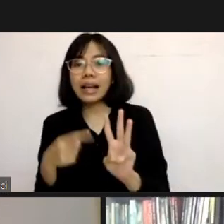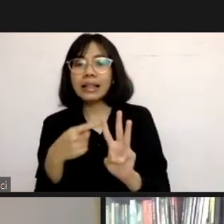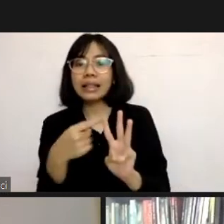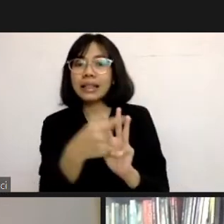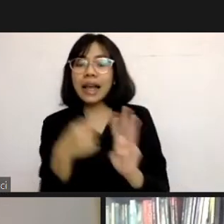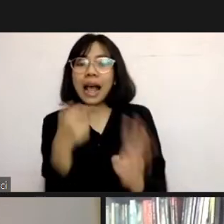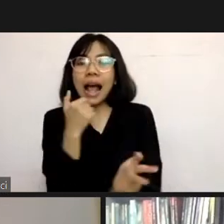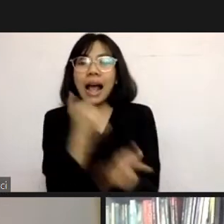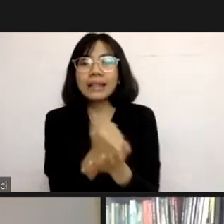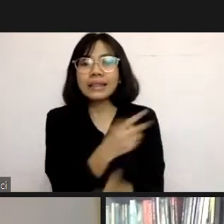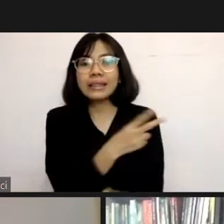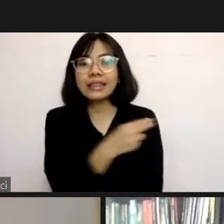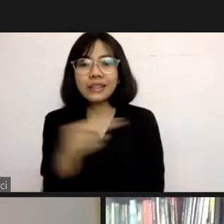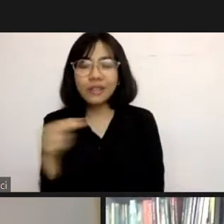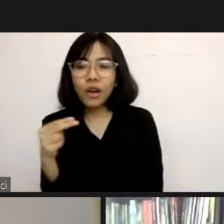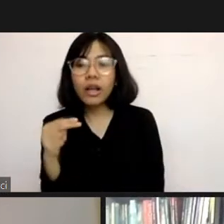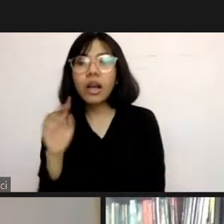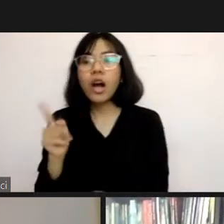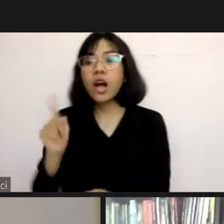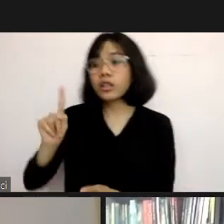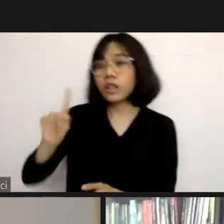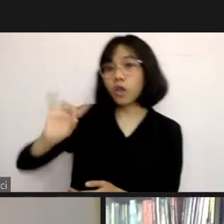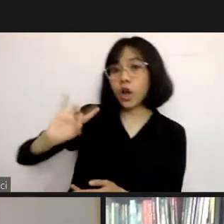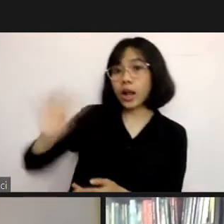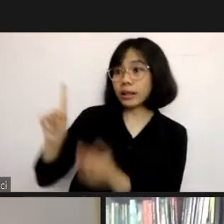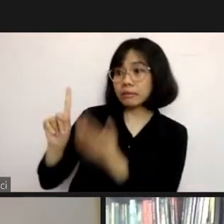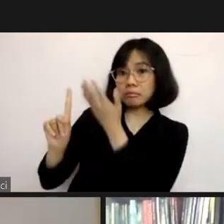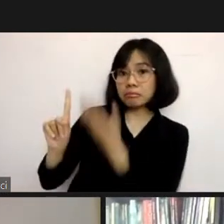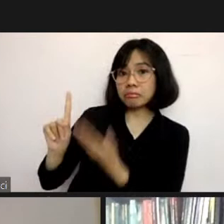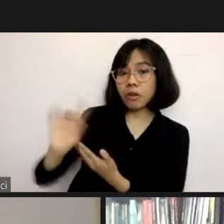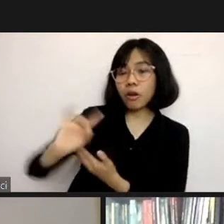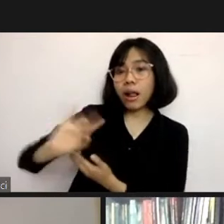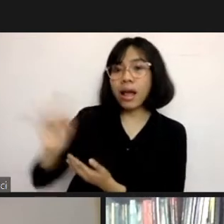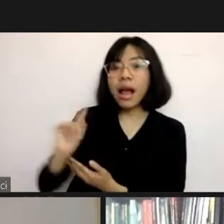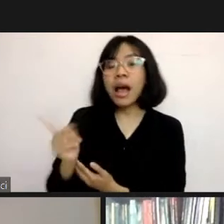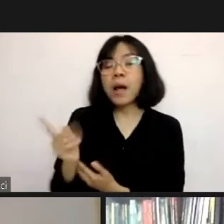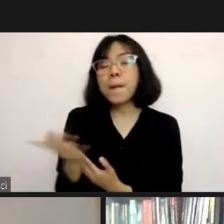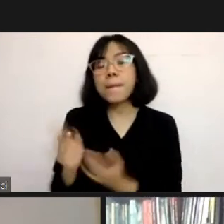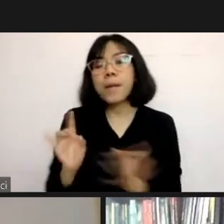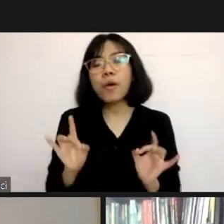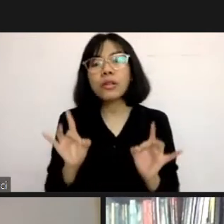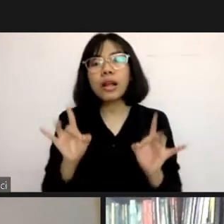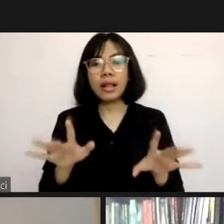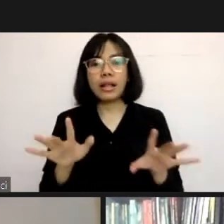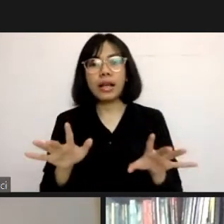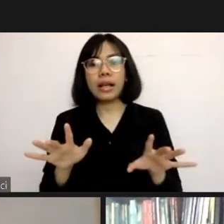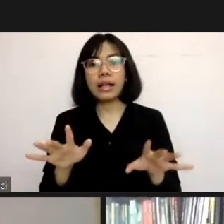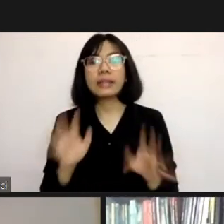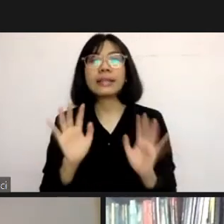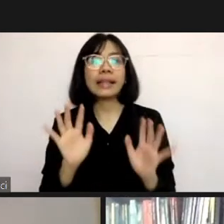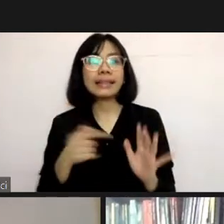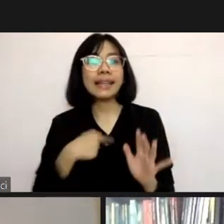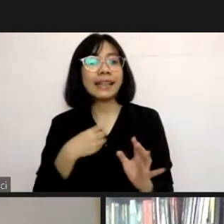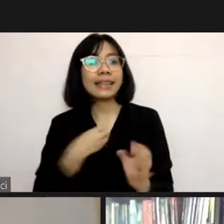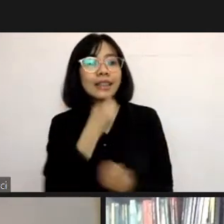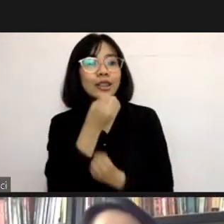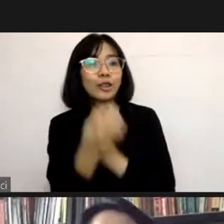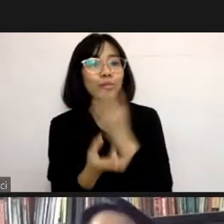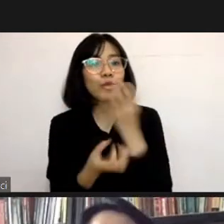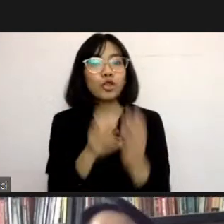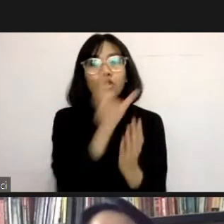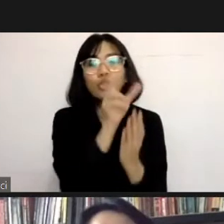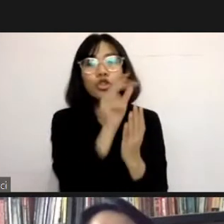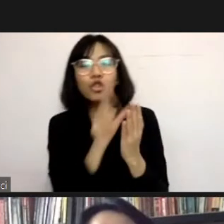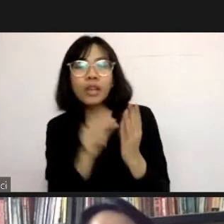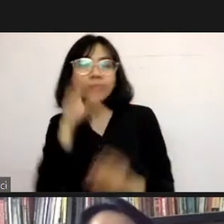dan 1 orang yang masih kita tunggu itu berada di Australia. Akan saya sebutkan 1 persatu sesuai